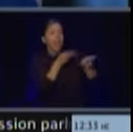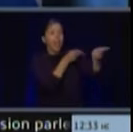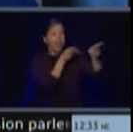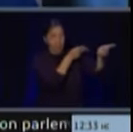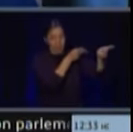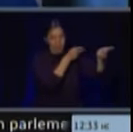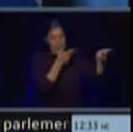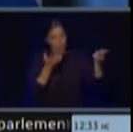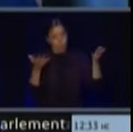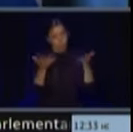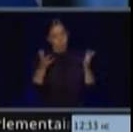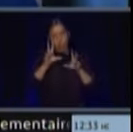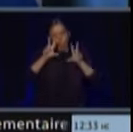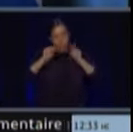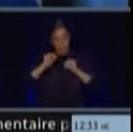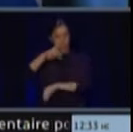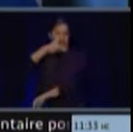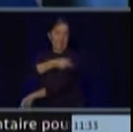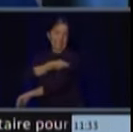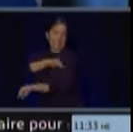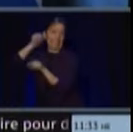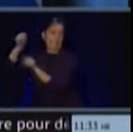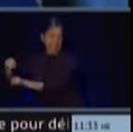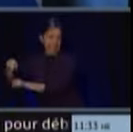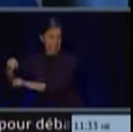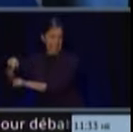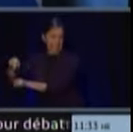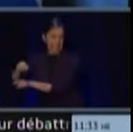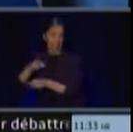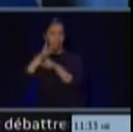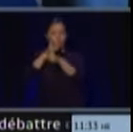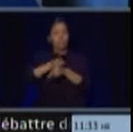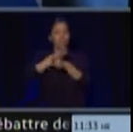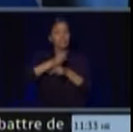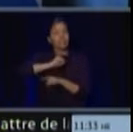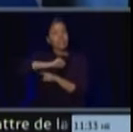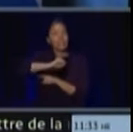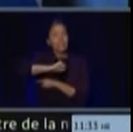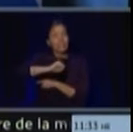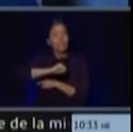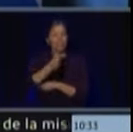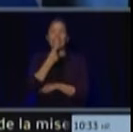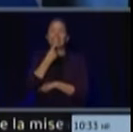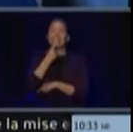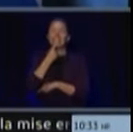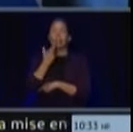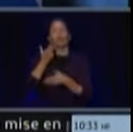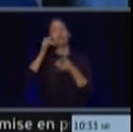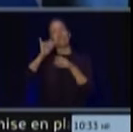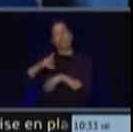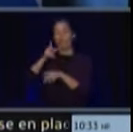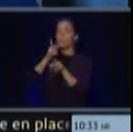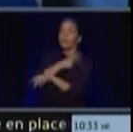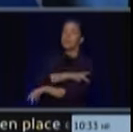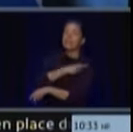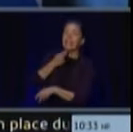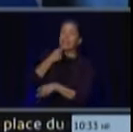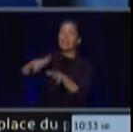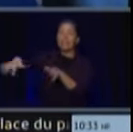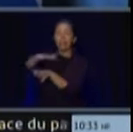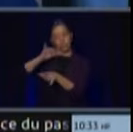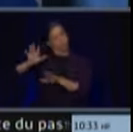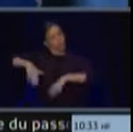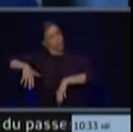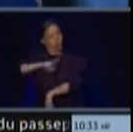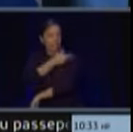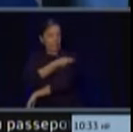soins intensifs. Alors, c'est ça que la population, je pense, commence à réaliser. On le disait, mais là, on le vit, là. On le vit à tous